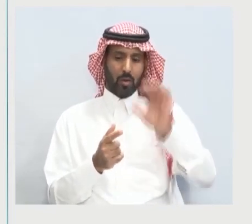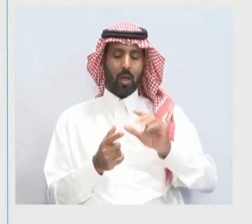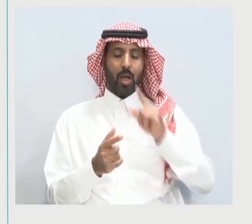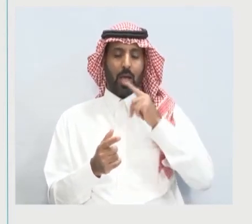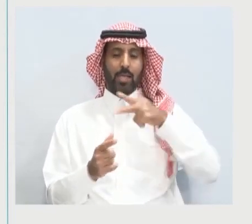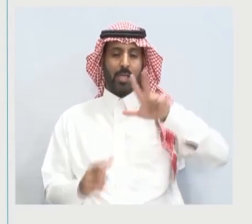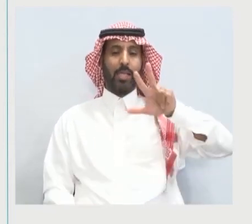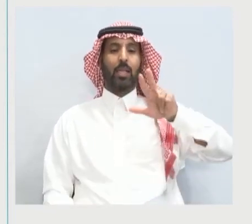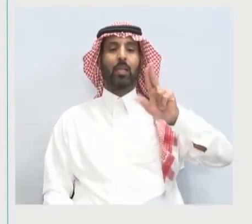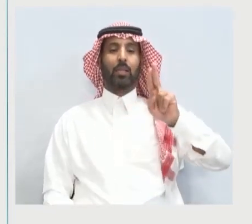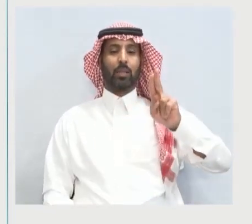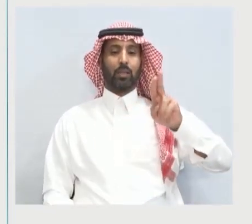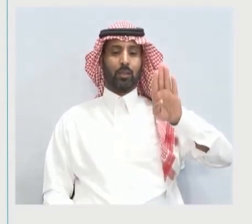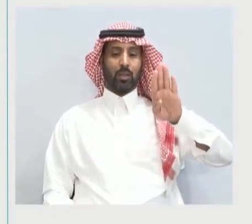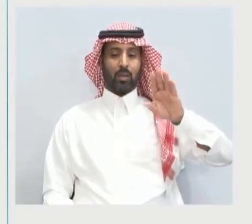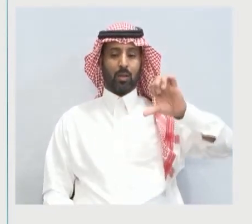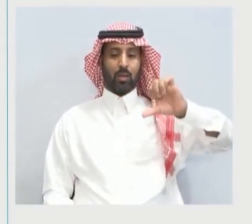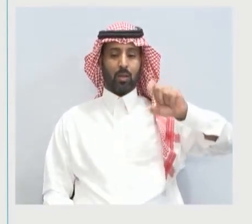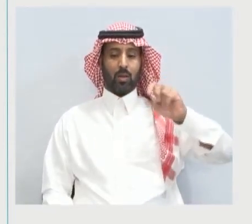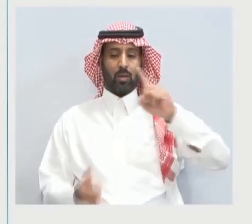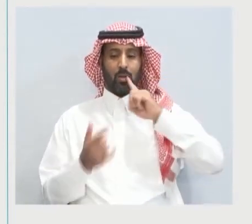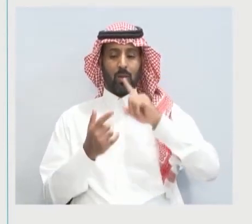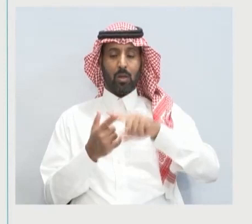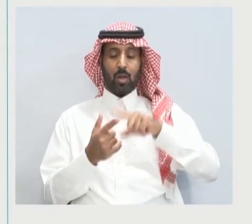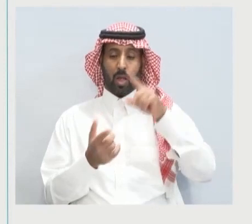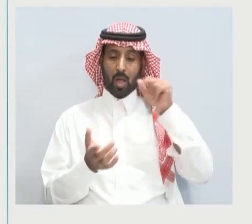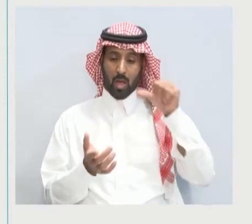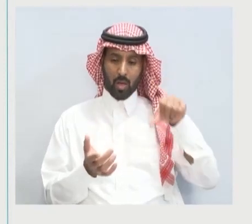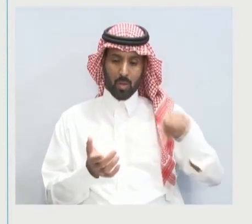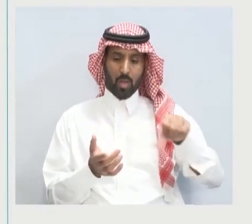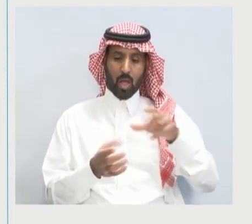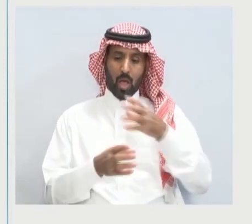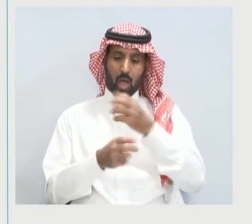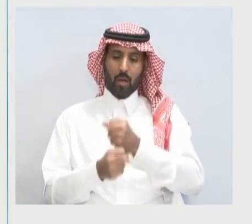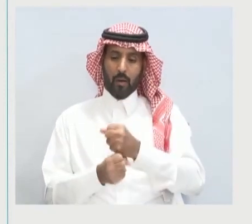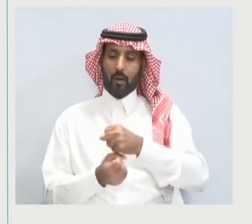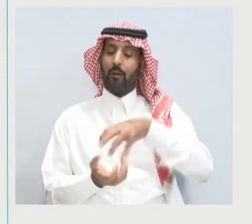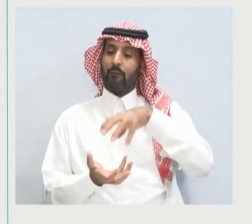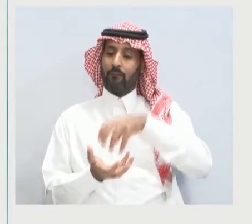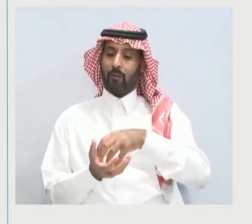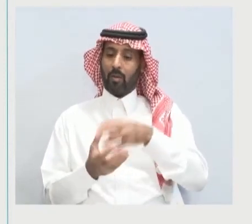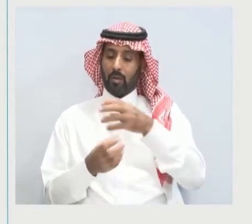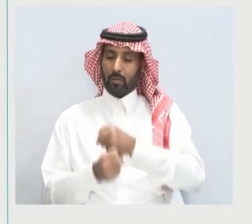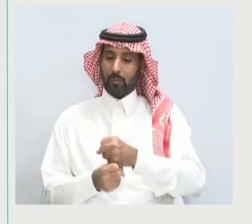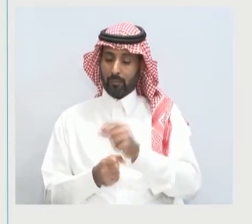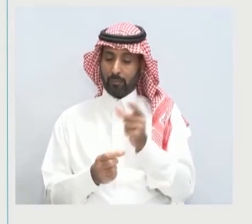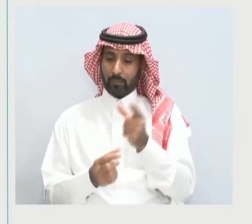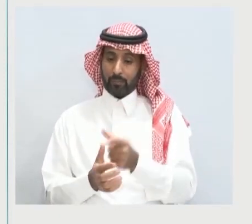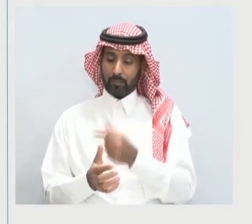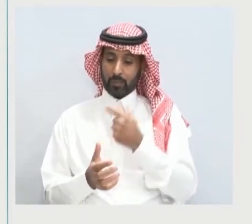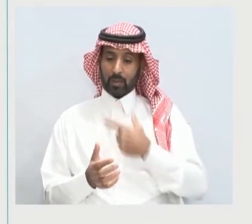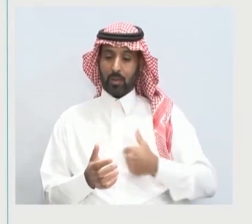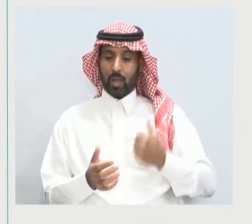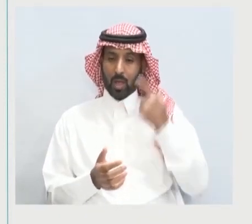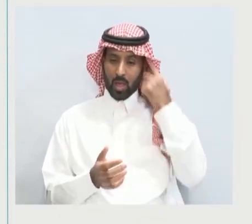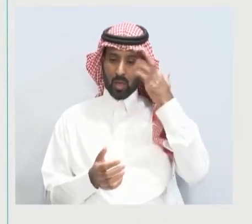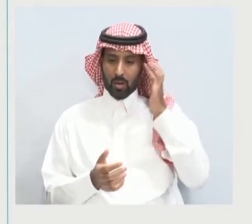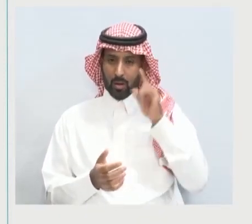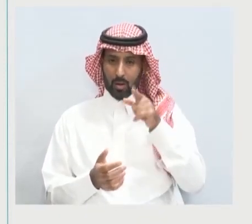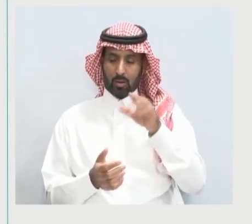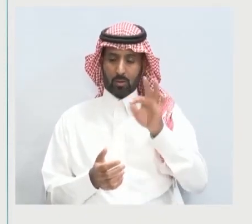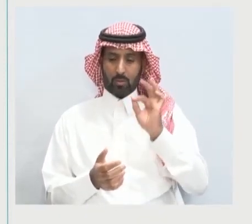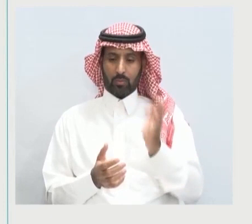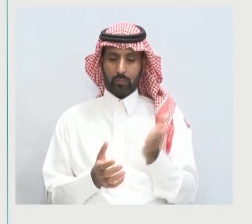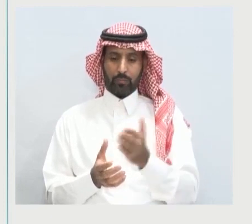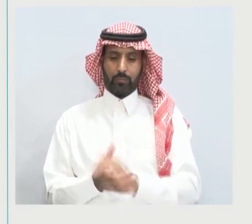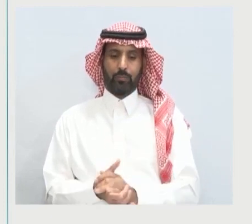التسوق اضغط على حفظ سيف وسيتم حفظ المستند بالاسم الذي اخترعناه